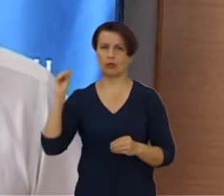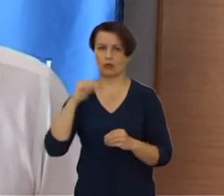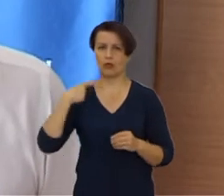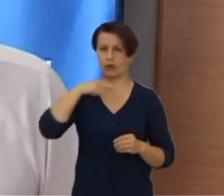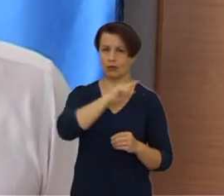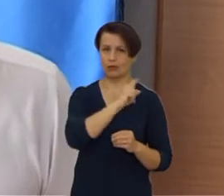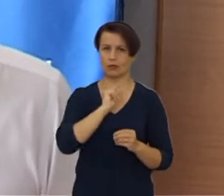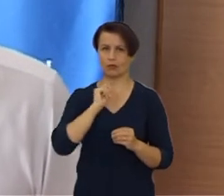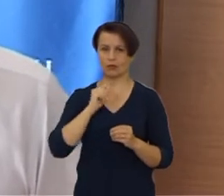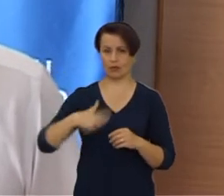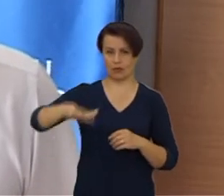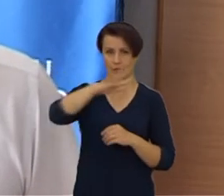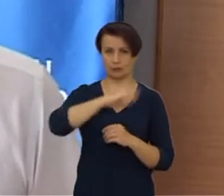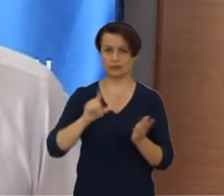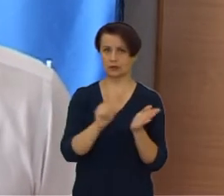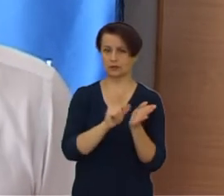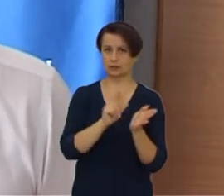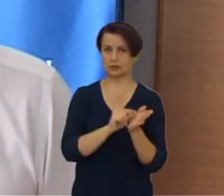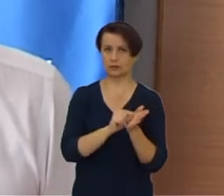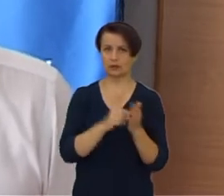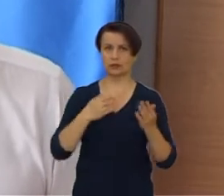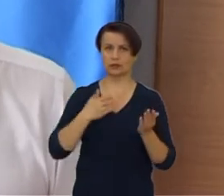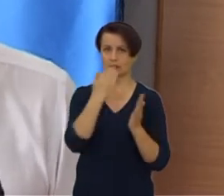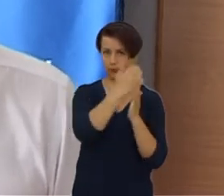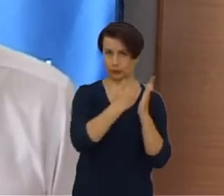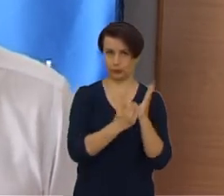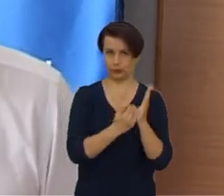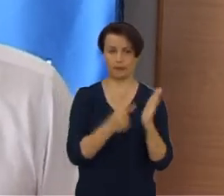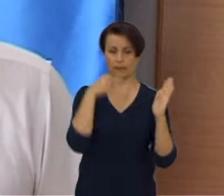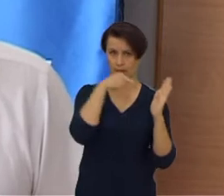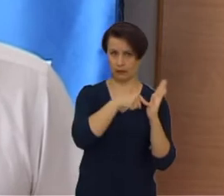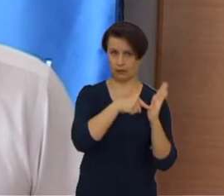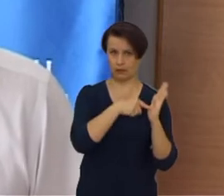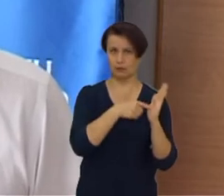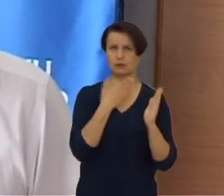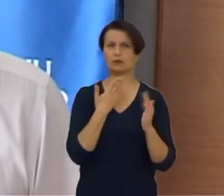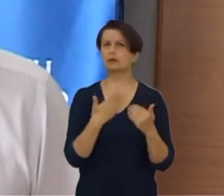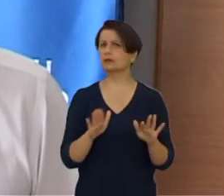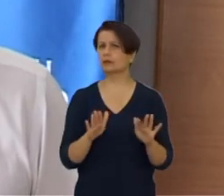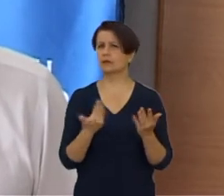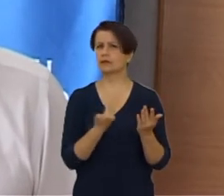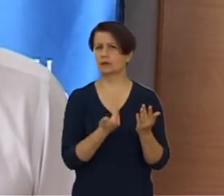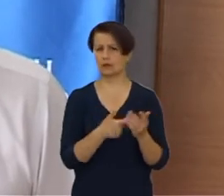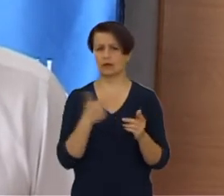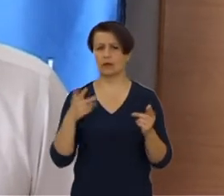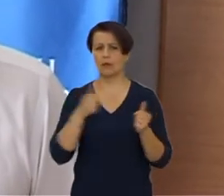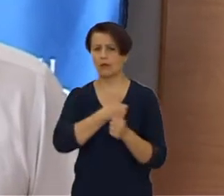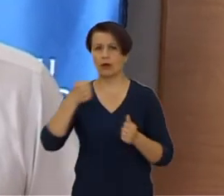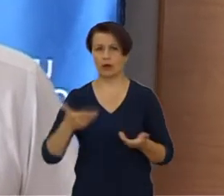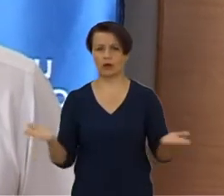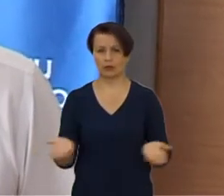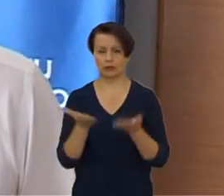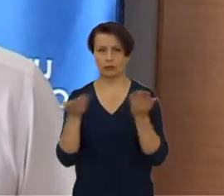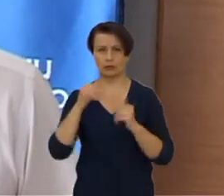ekonominės erdvės stipendijų programa. Ta programa yra skirta pagerinti